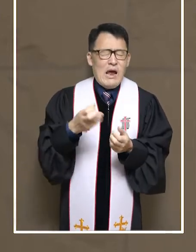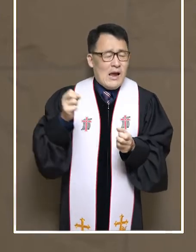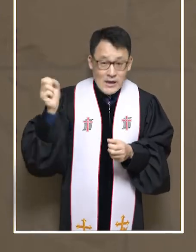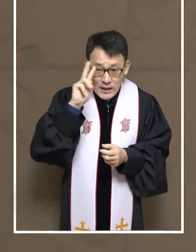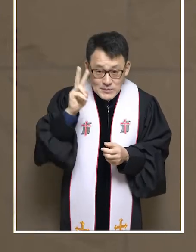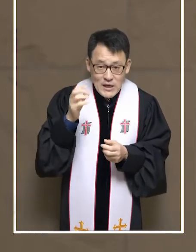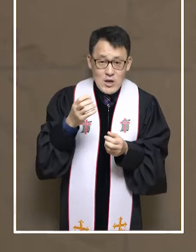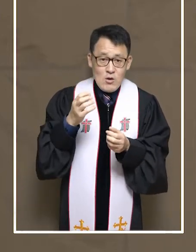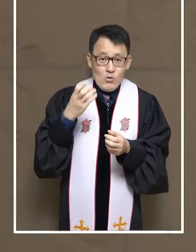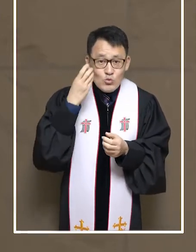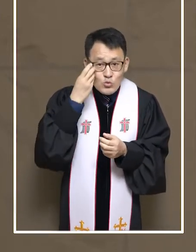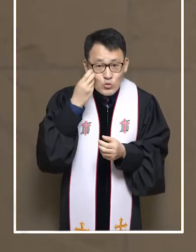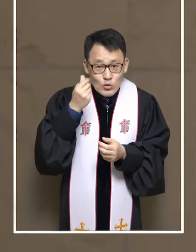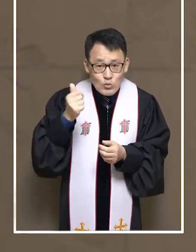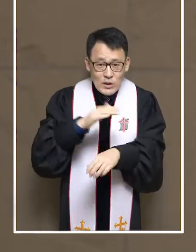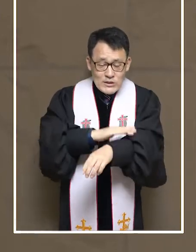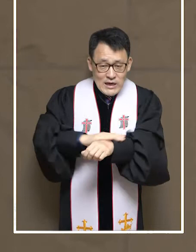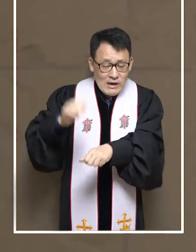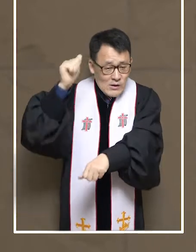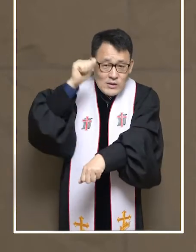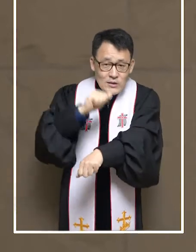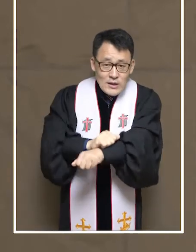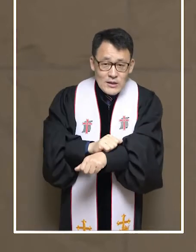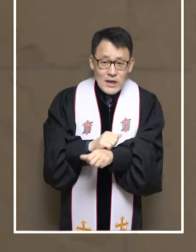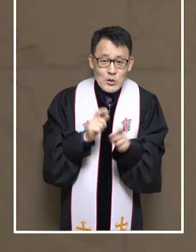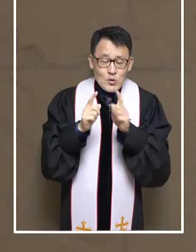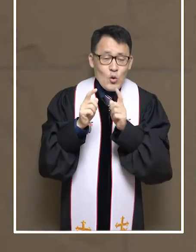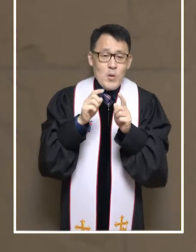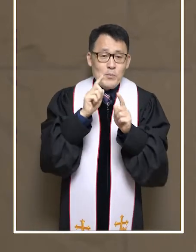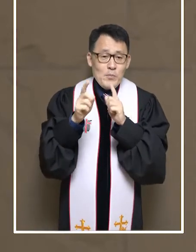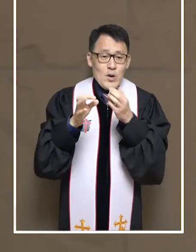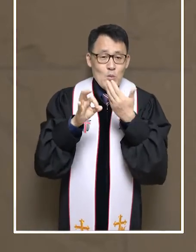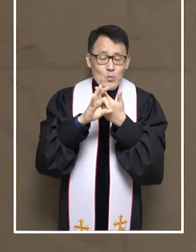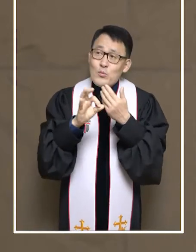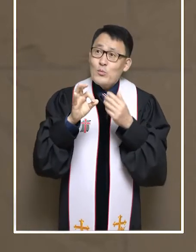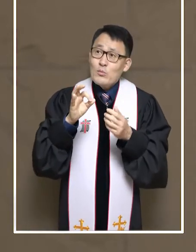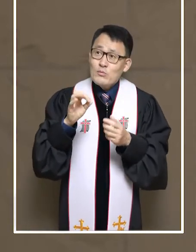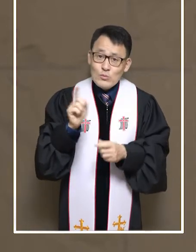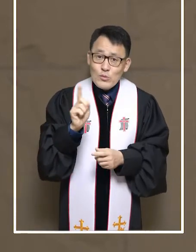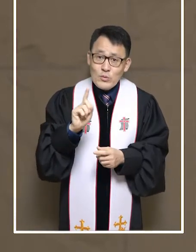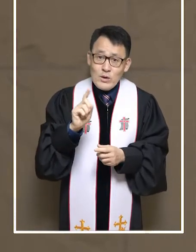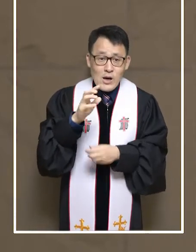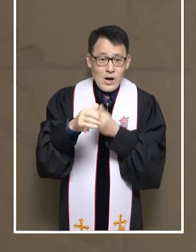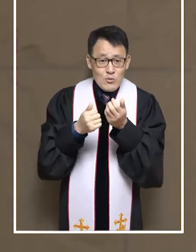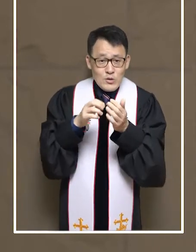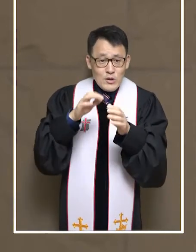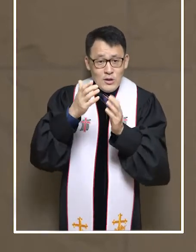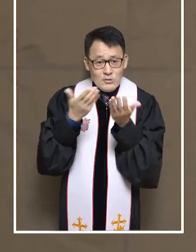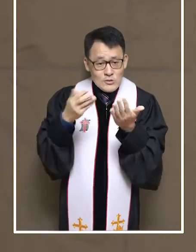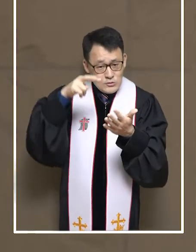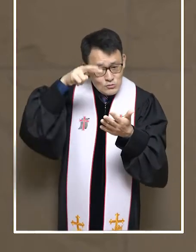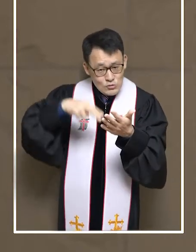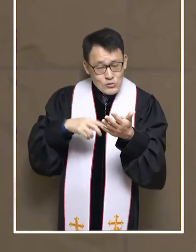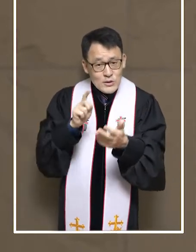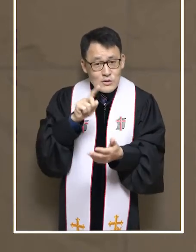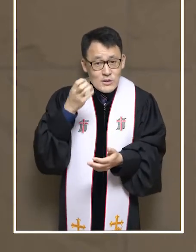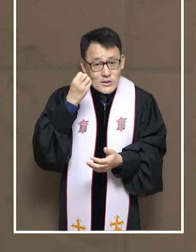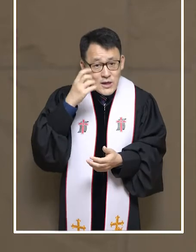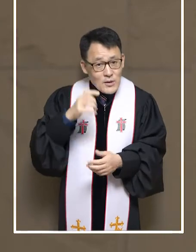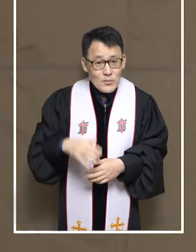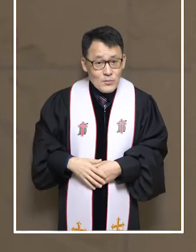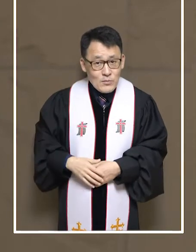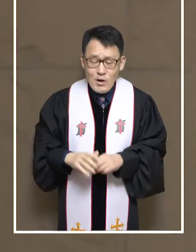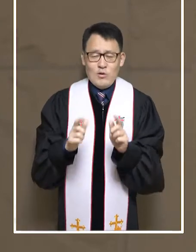하면서 갑자기 형통했고 갑자기 다 잘 됐다는 식으로 반전을 보여주고 있다는 겁니다.